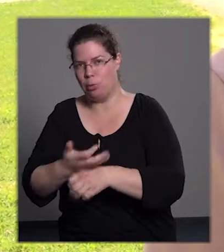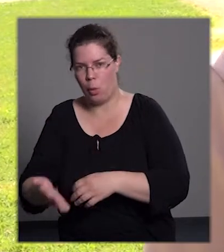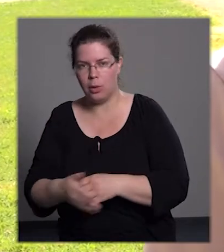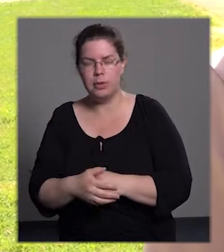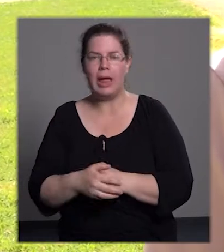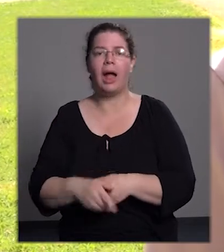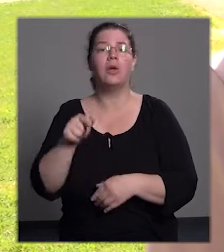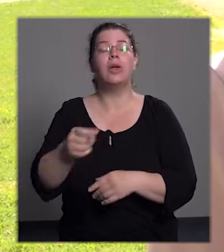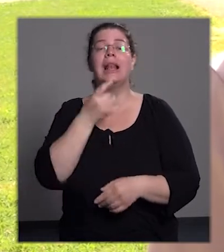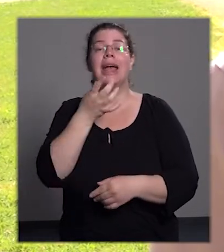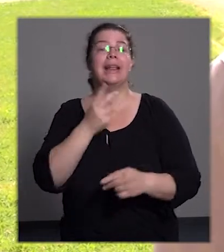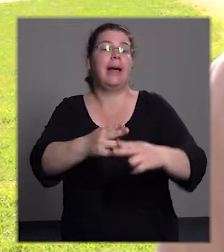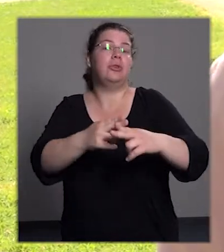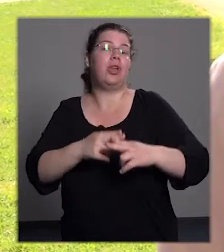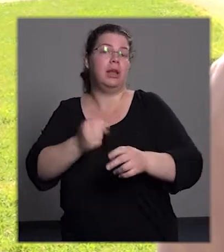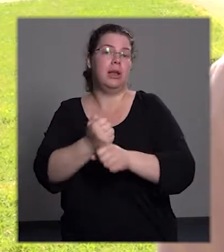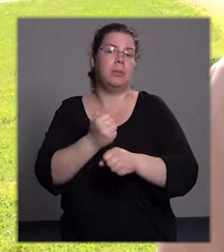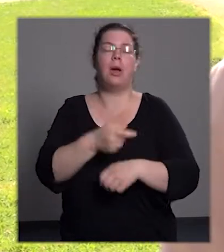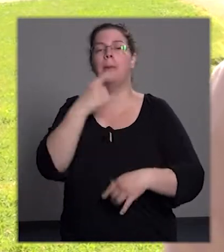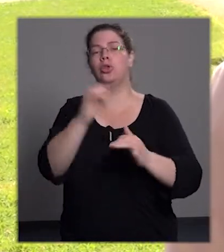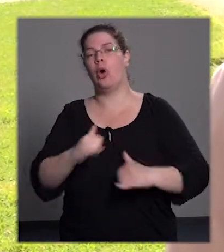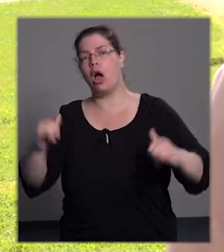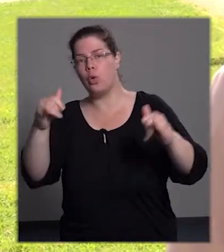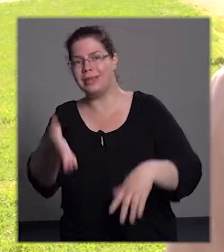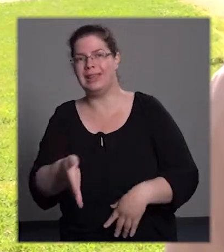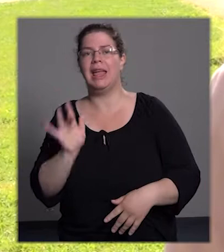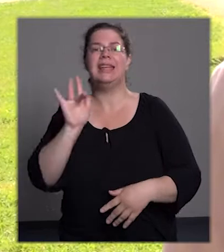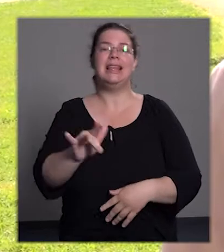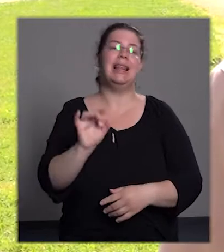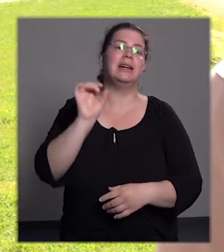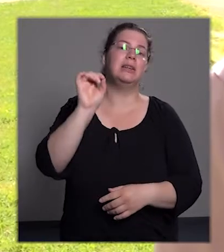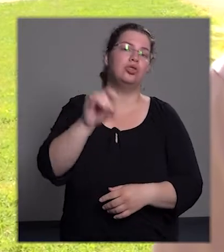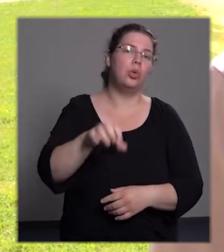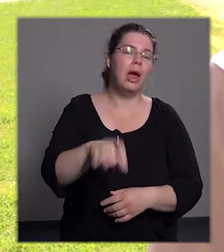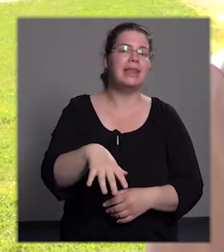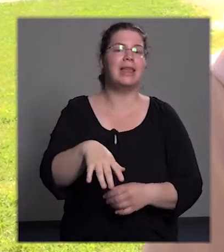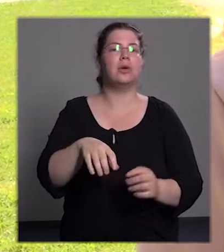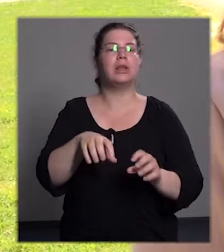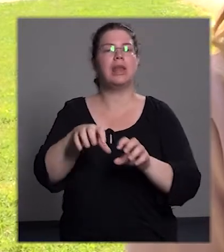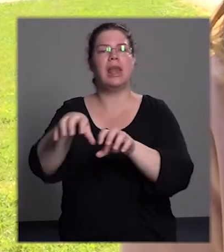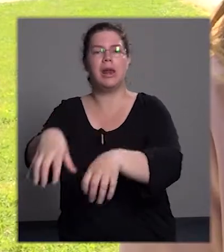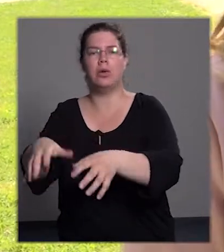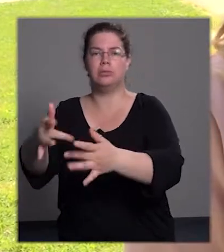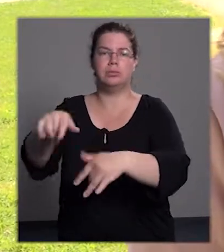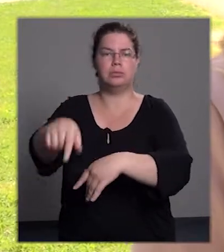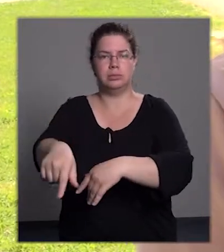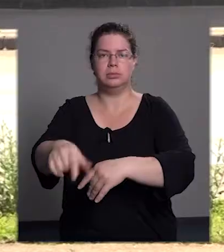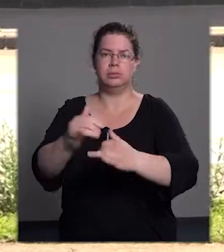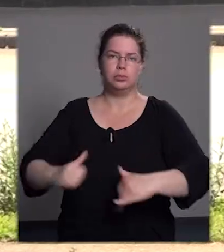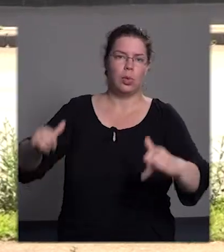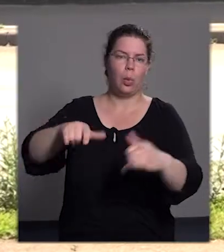leginkább segítik a munkánkat, mondjuk a konténereket, a illegális hulladékot, helyre lerakott